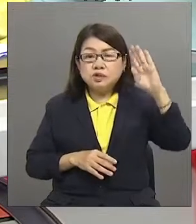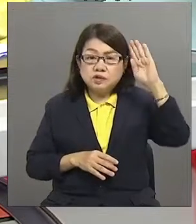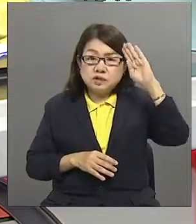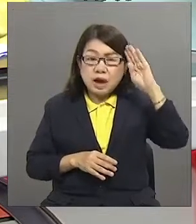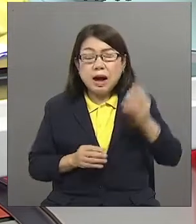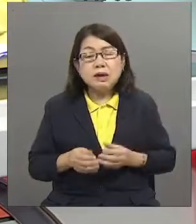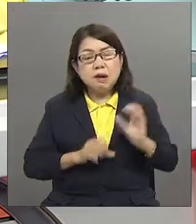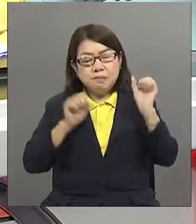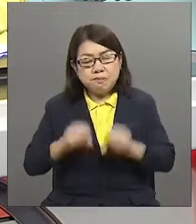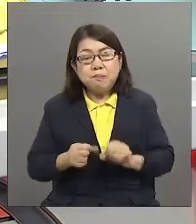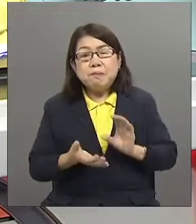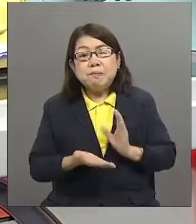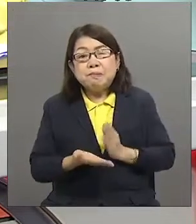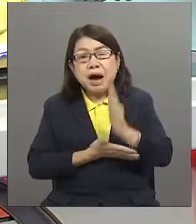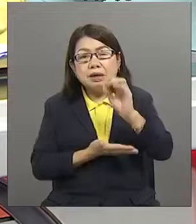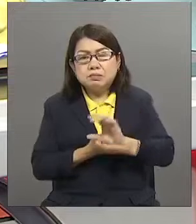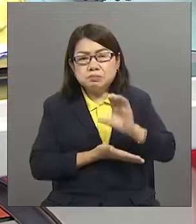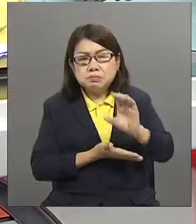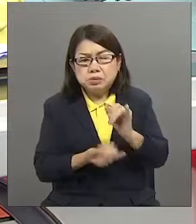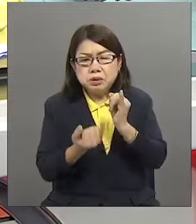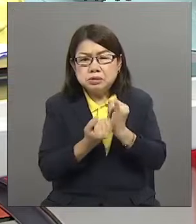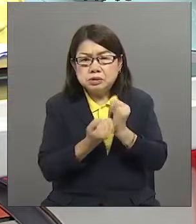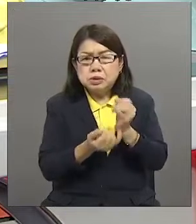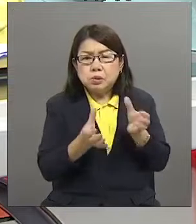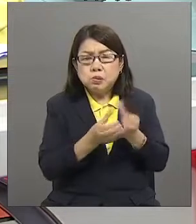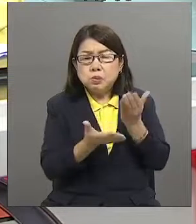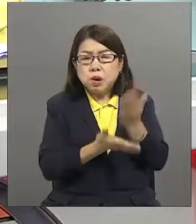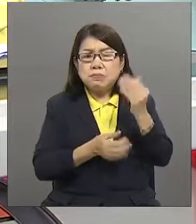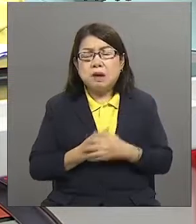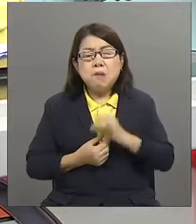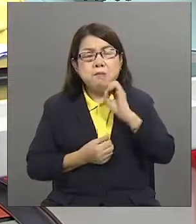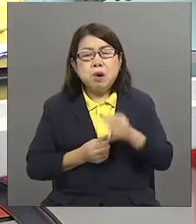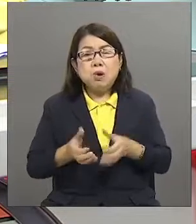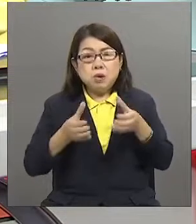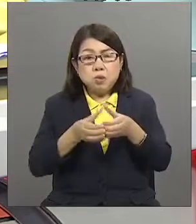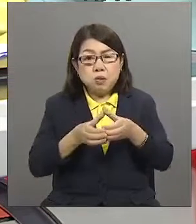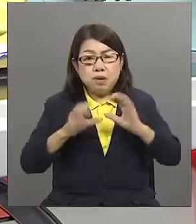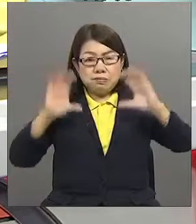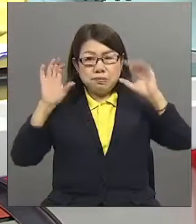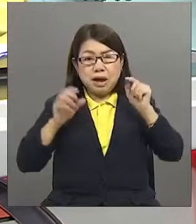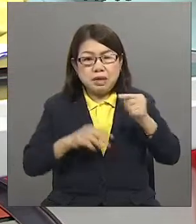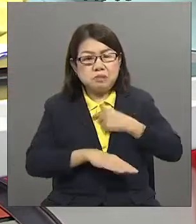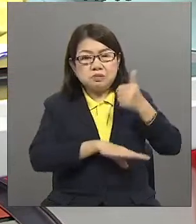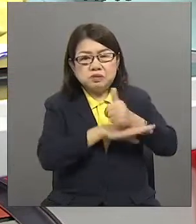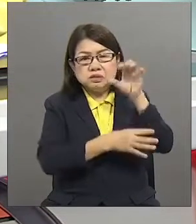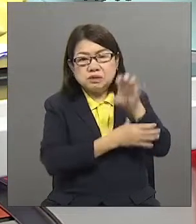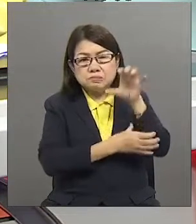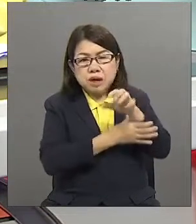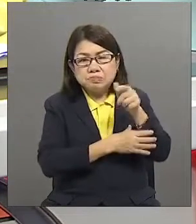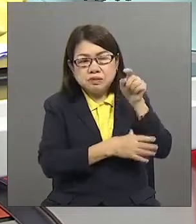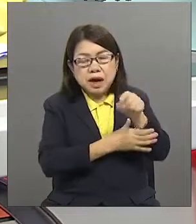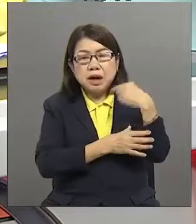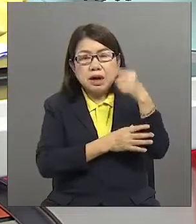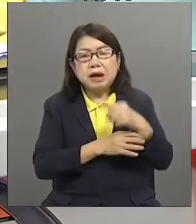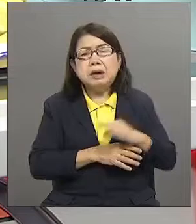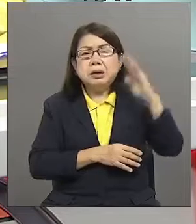ายทุนด้วยค่ะ ค่ะนอกจากนี้นะคะก็ยังอ้างอิงว่ารัฐบาลชุดนี้นั้นถูกครอบงำโดยทหารผ่านกลไกคสช.และรัฐธรรมนูญค่ะ